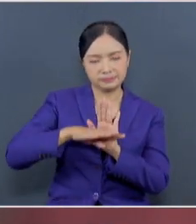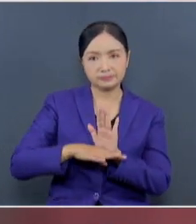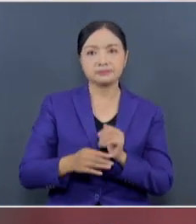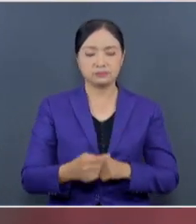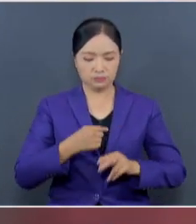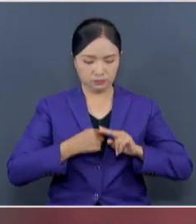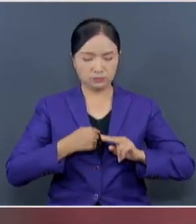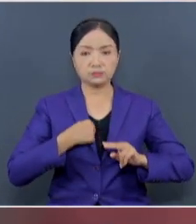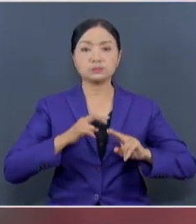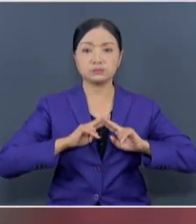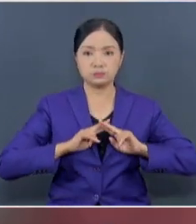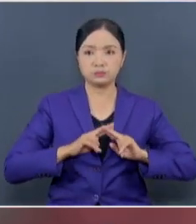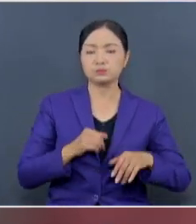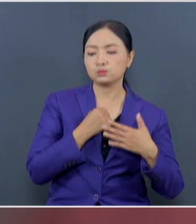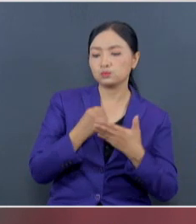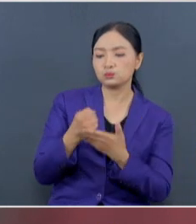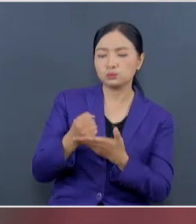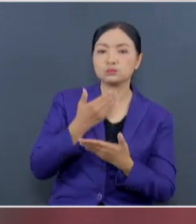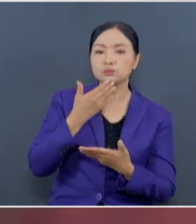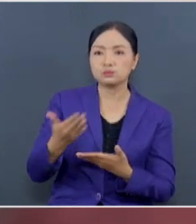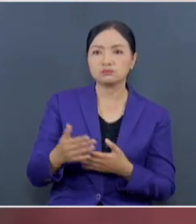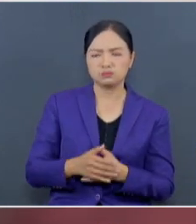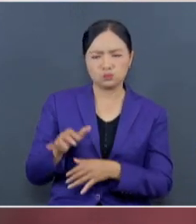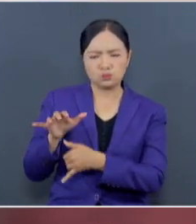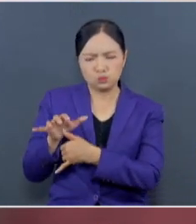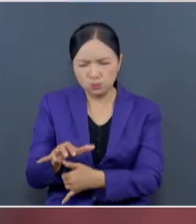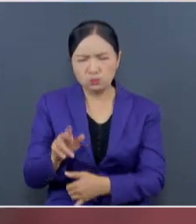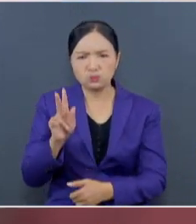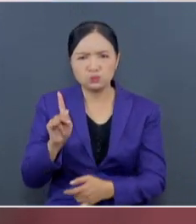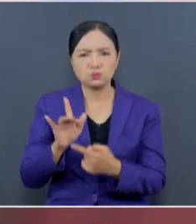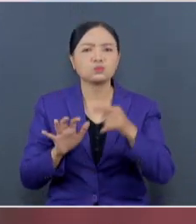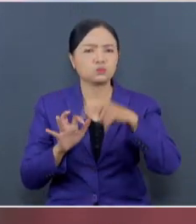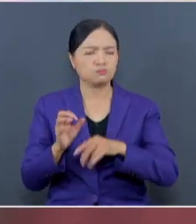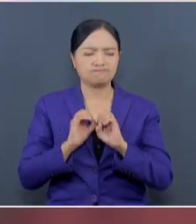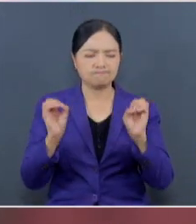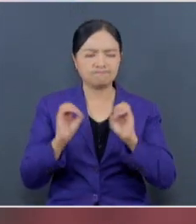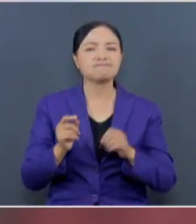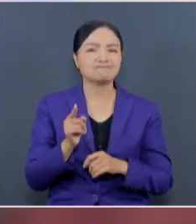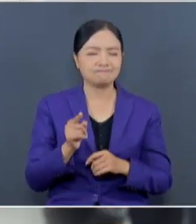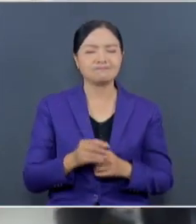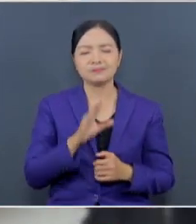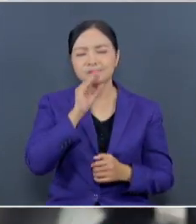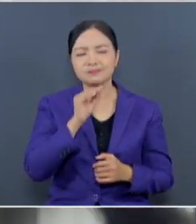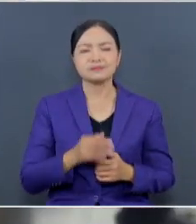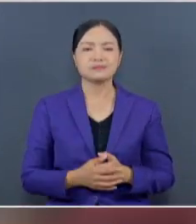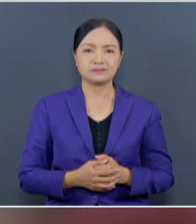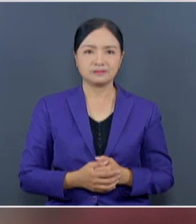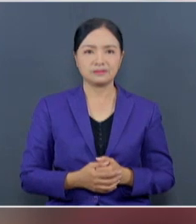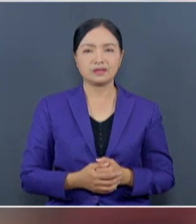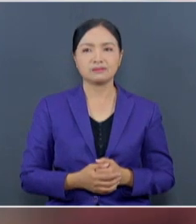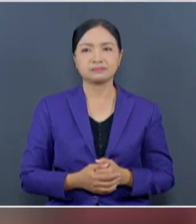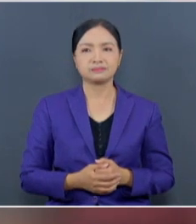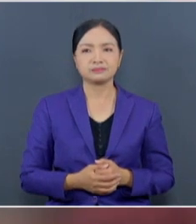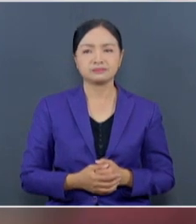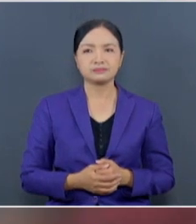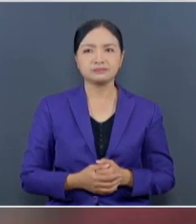าอย่างของผมเองเนี่ยช่วยเหลือลูกหนี้มาตลอดนะไม่เคยข่มขู่คุกคามฮะลองไปฟังเสียงเจ้าหนี้นอกระบบรายนี้ครับ เรียกว่าเ